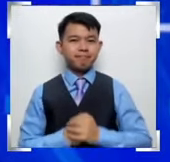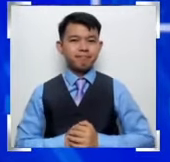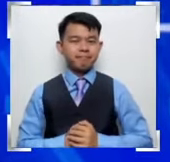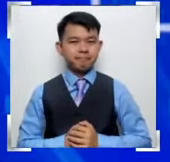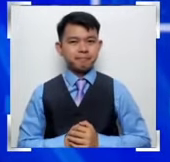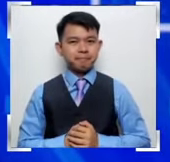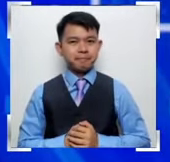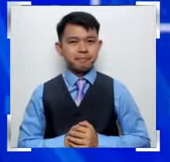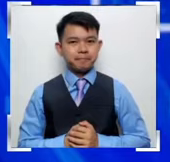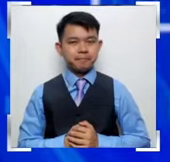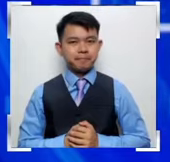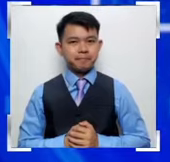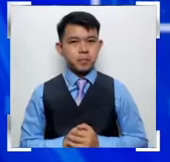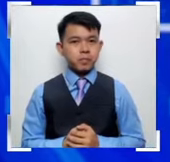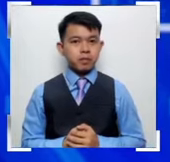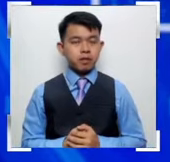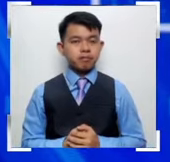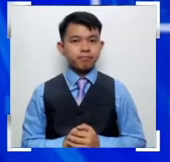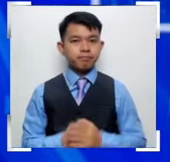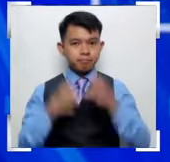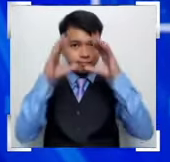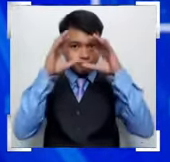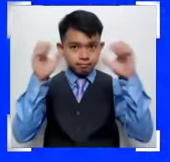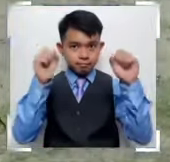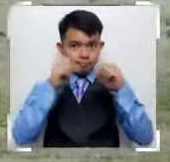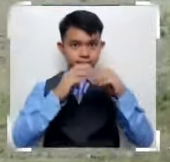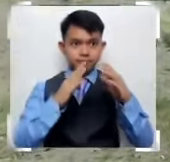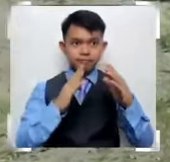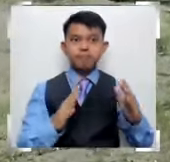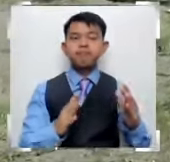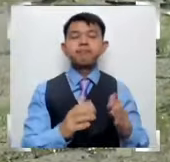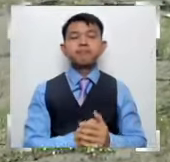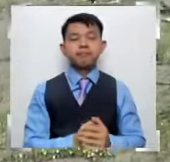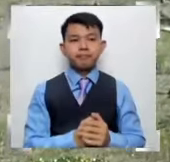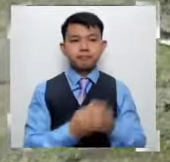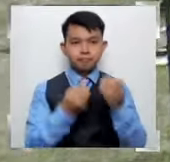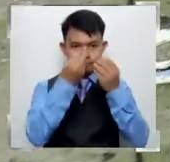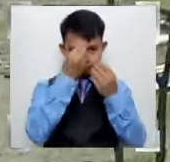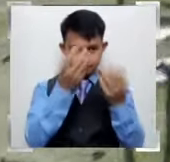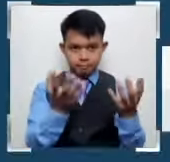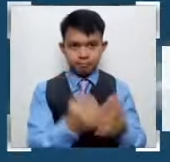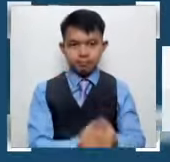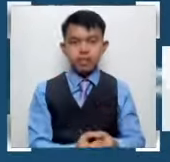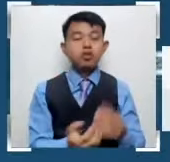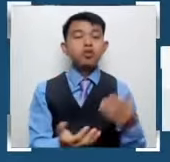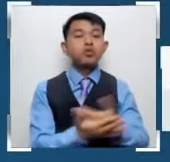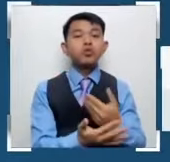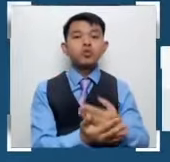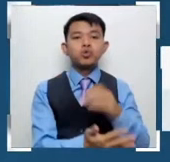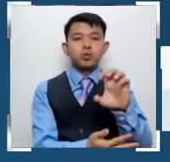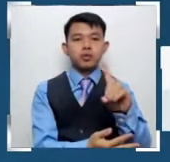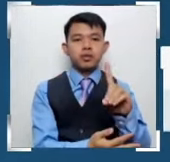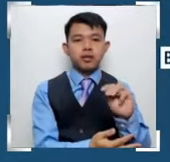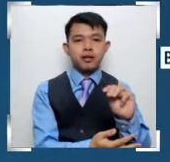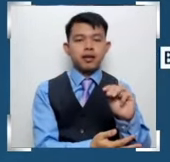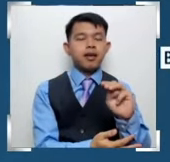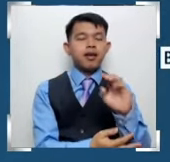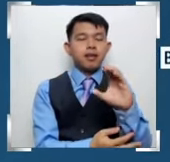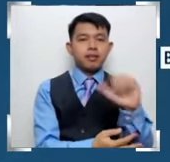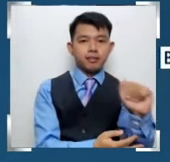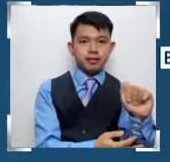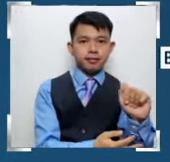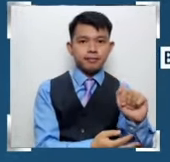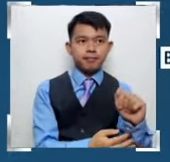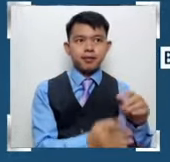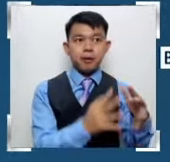Inanunsyo na po ng Malacanang ang lokasyon ng apat na bagong Enhanced Defense Cooperation Agreement o EDCA sites ng Pilipinas at Amerika. Yan